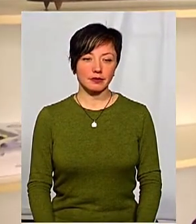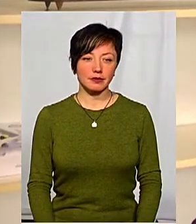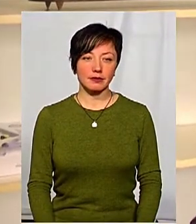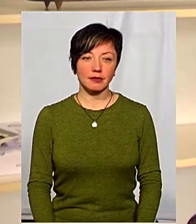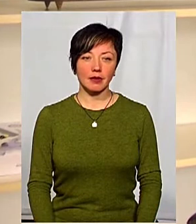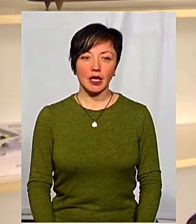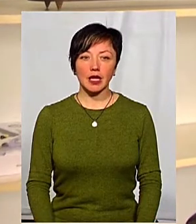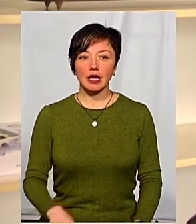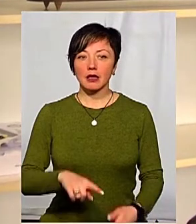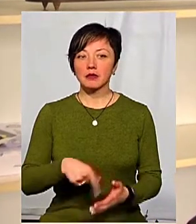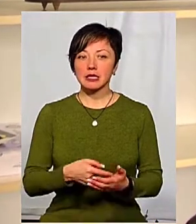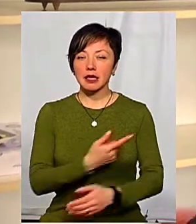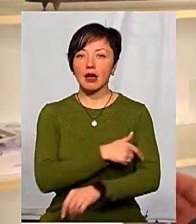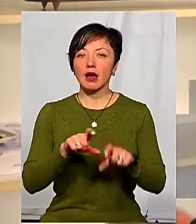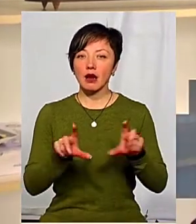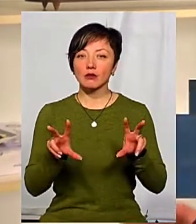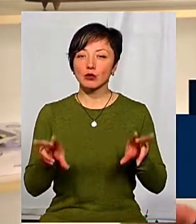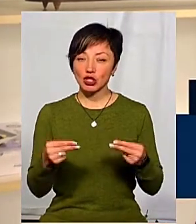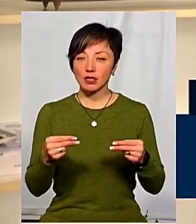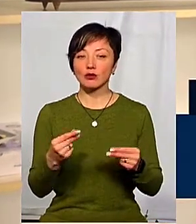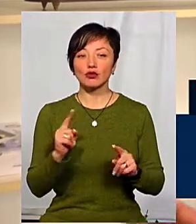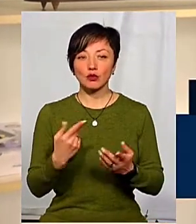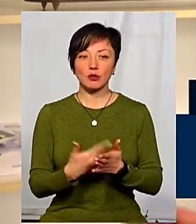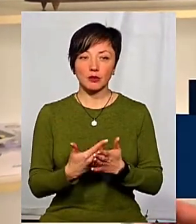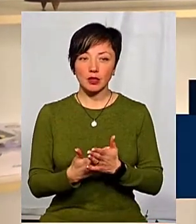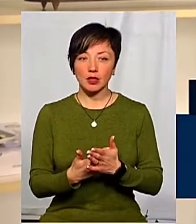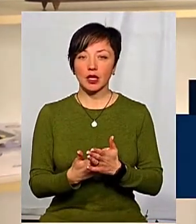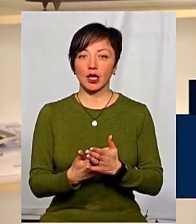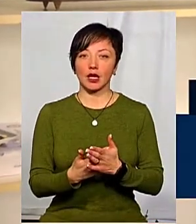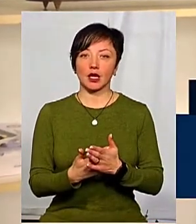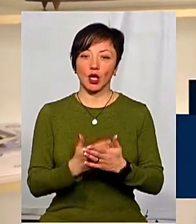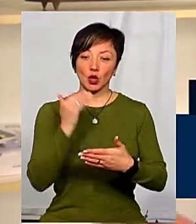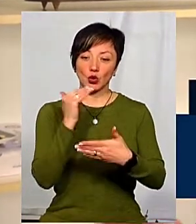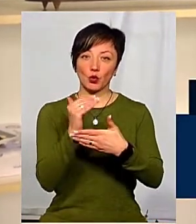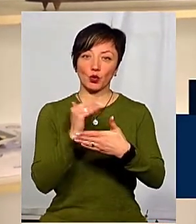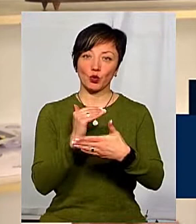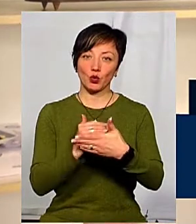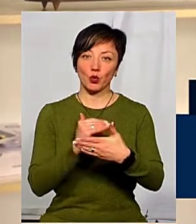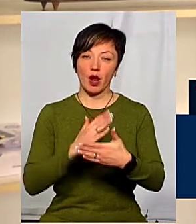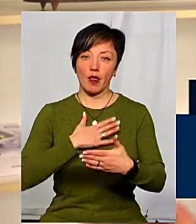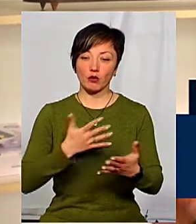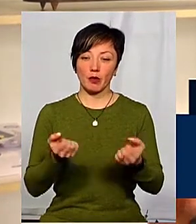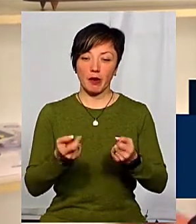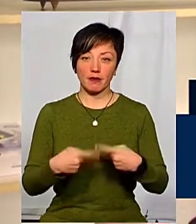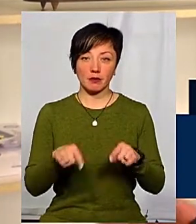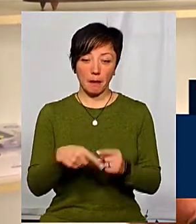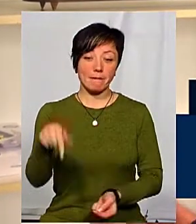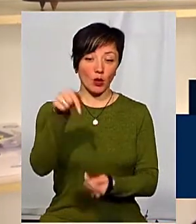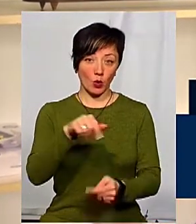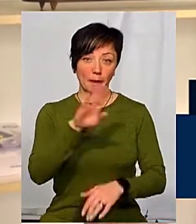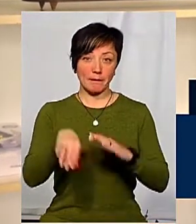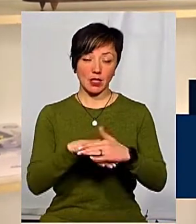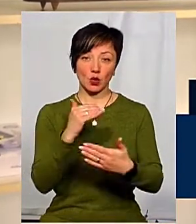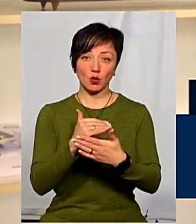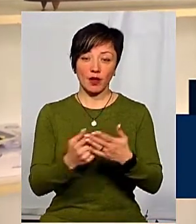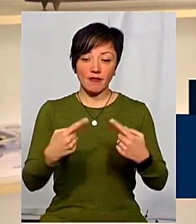Міській лікарні пощастило. Чому? Того, що приблизно структура нашого приймального відділення підходить під структуру